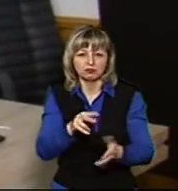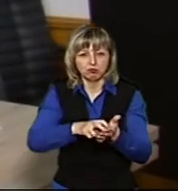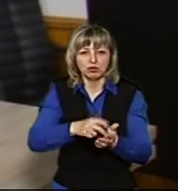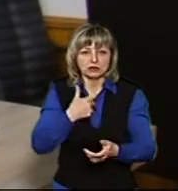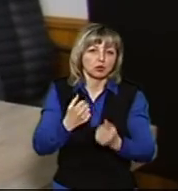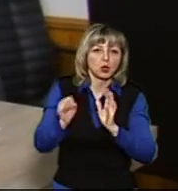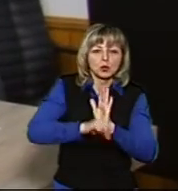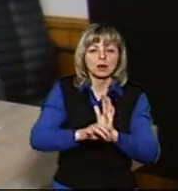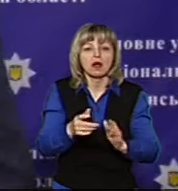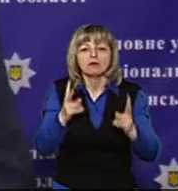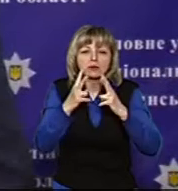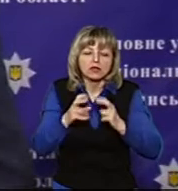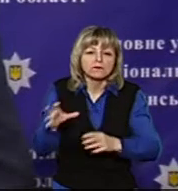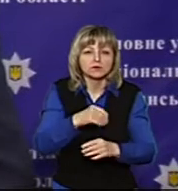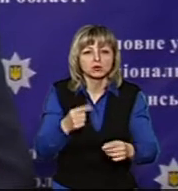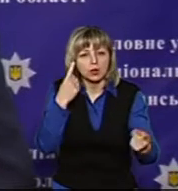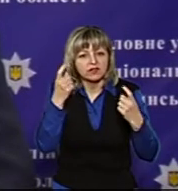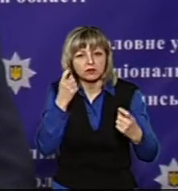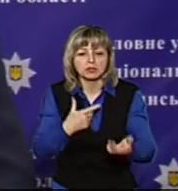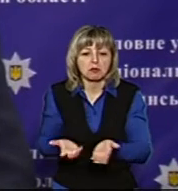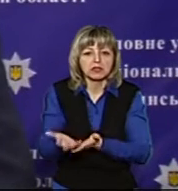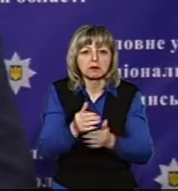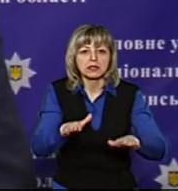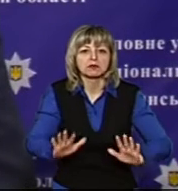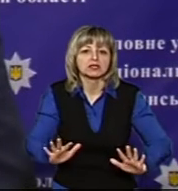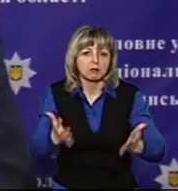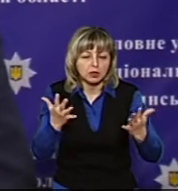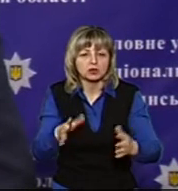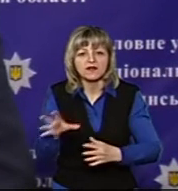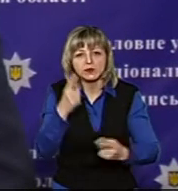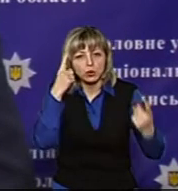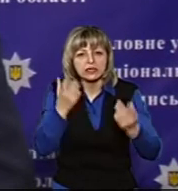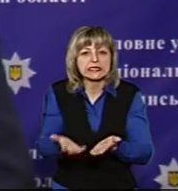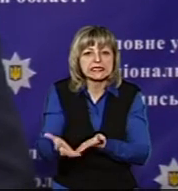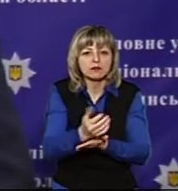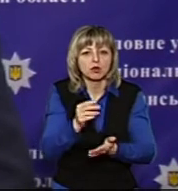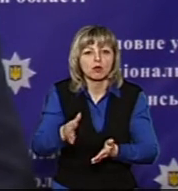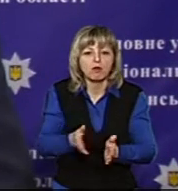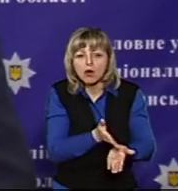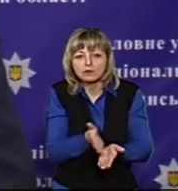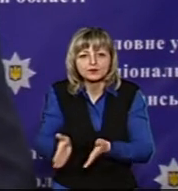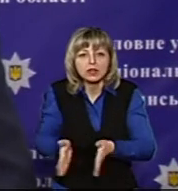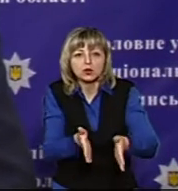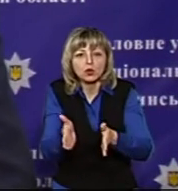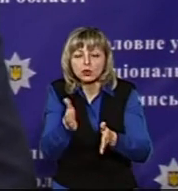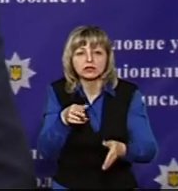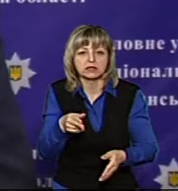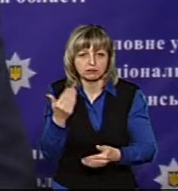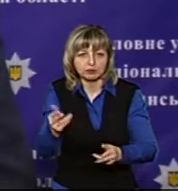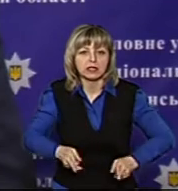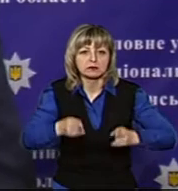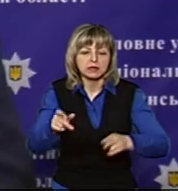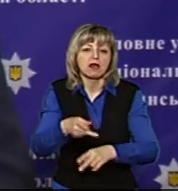проаналізовано всю інформацію, яка була зібрана на місці пригоди, всю інформацію, яка була зібрана по маршруту руху злочинців, в тому числі з